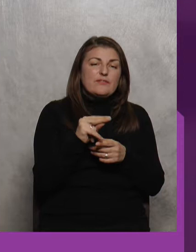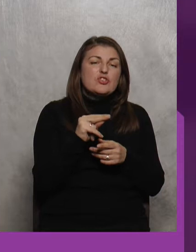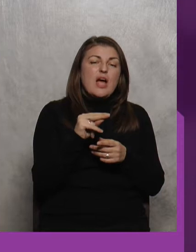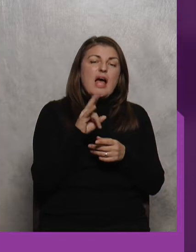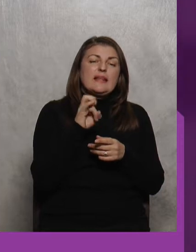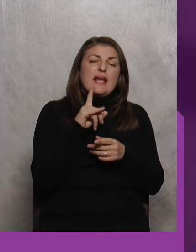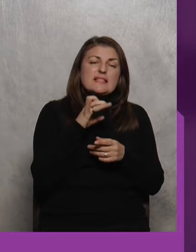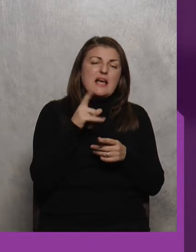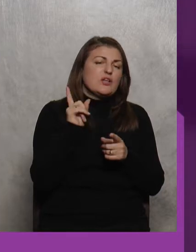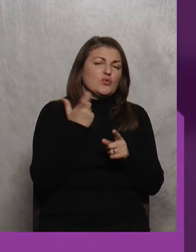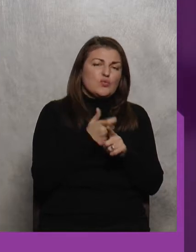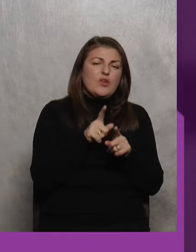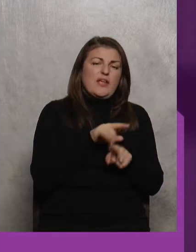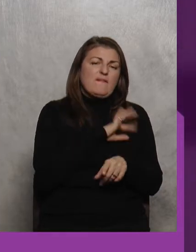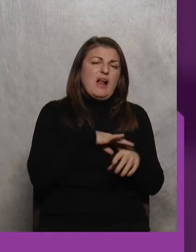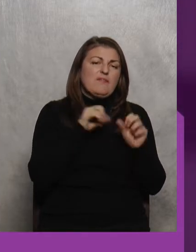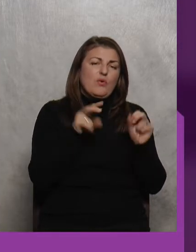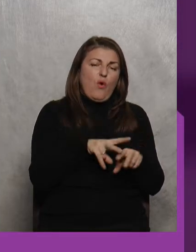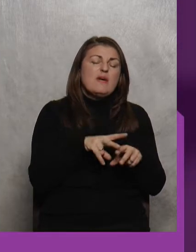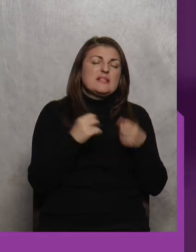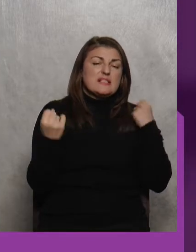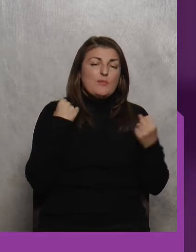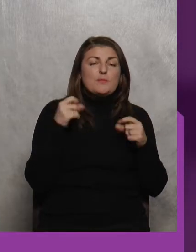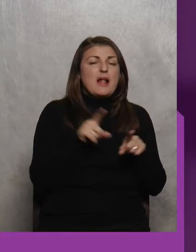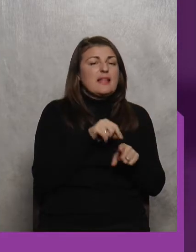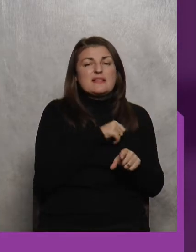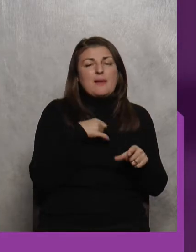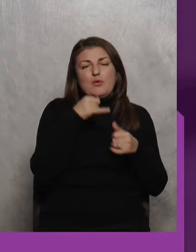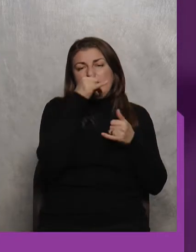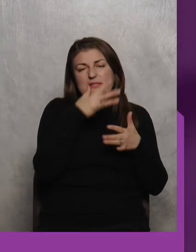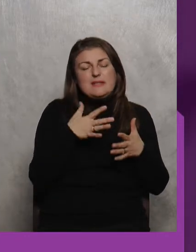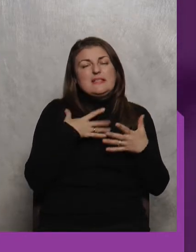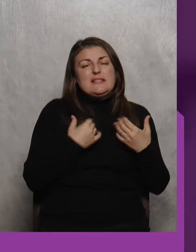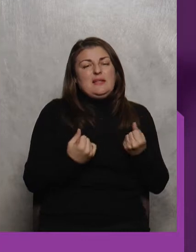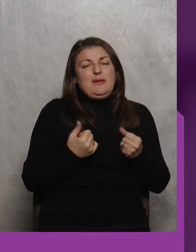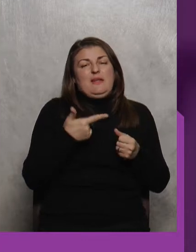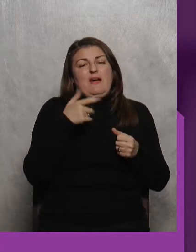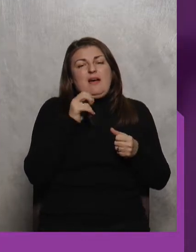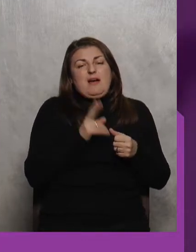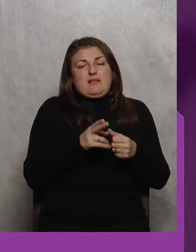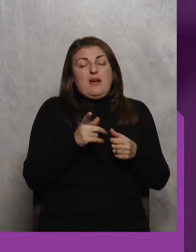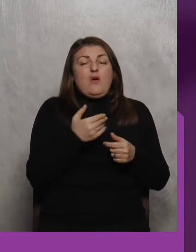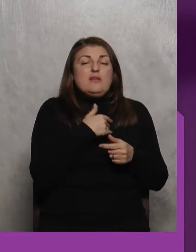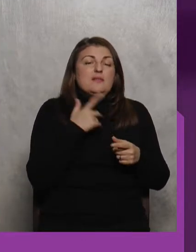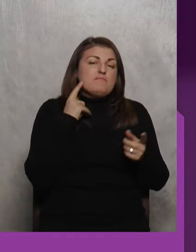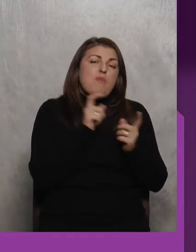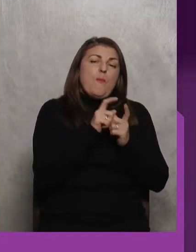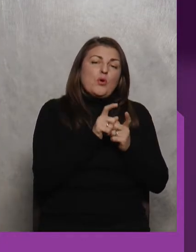дуже провідний, дуже кваліфікований провідний спортсмен, але так само не зміг стримати в гак. Спортсмени хотіли